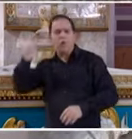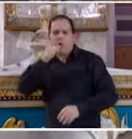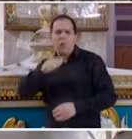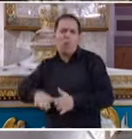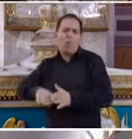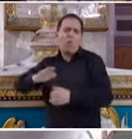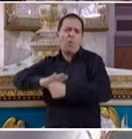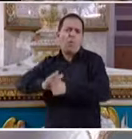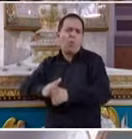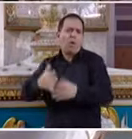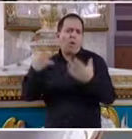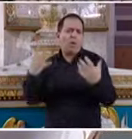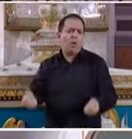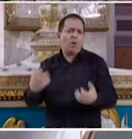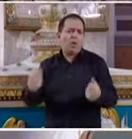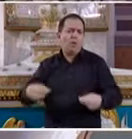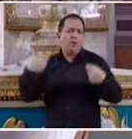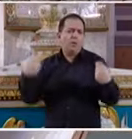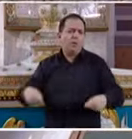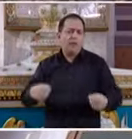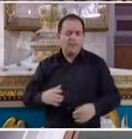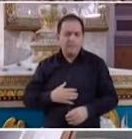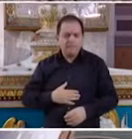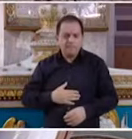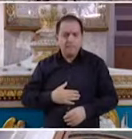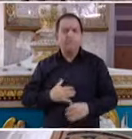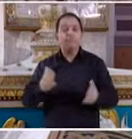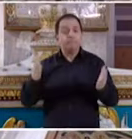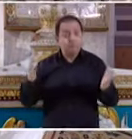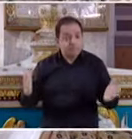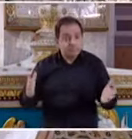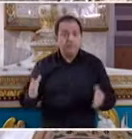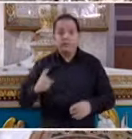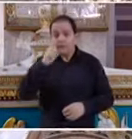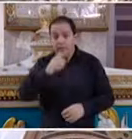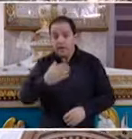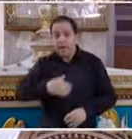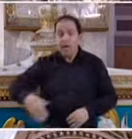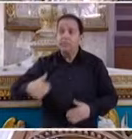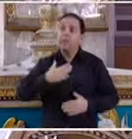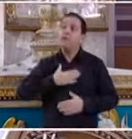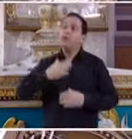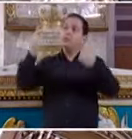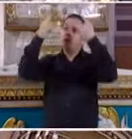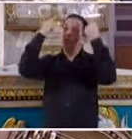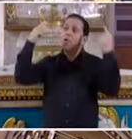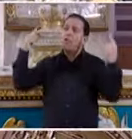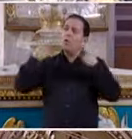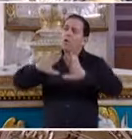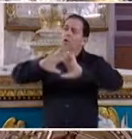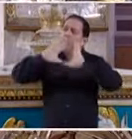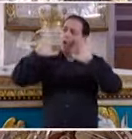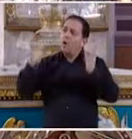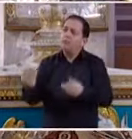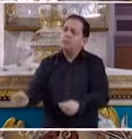νερού. Λοιπόν, αδελφοί μου, κατόπιν τούτων, ευχαριστήσομεν το Κυρίο κατά πάντα και δια